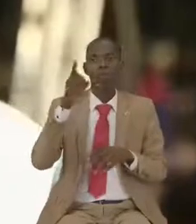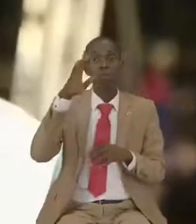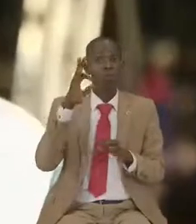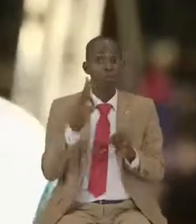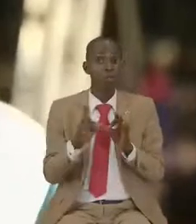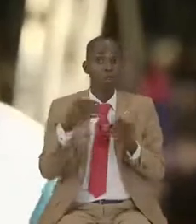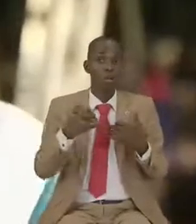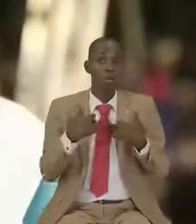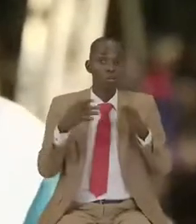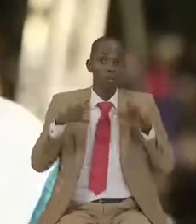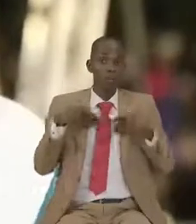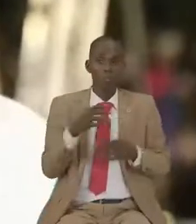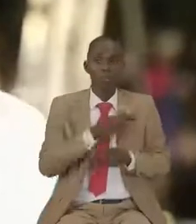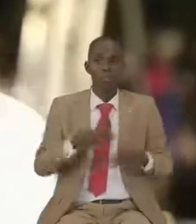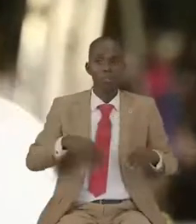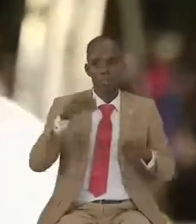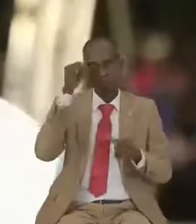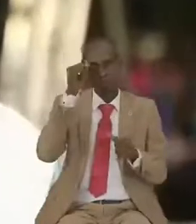Écrivez lisiblement.